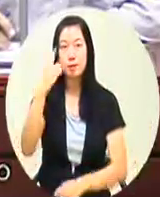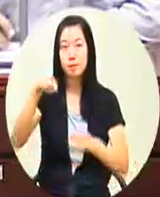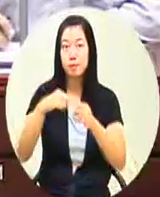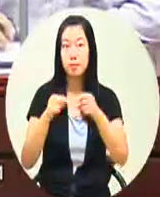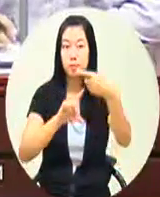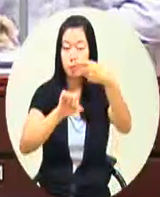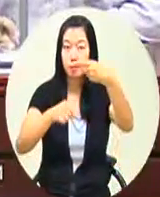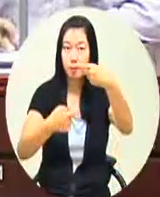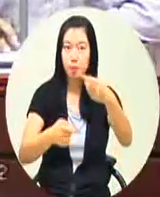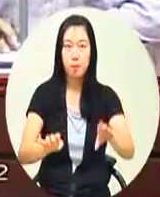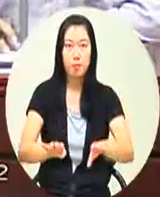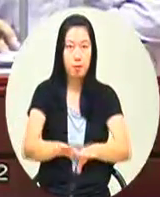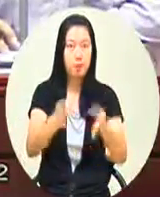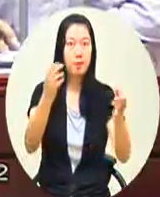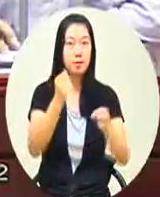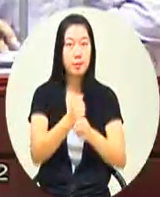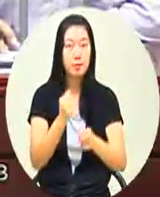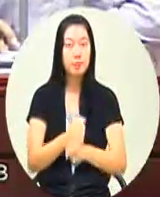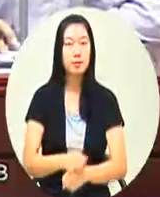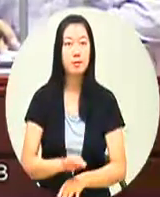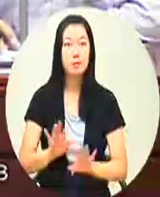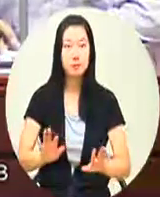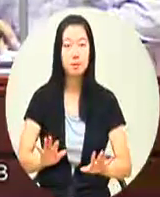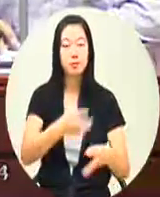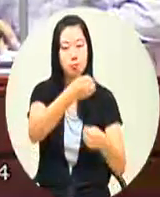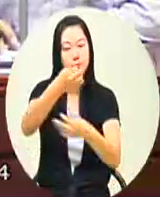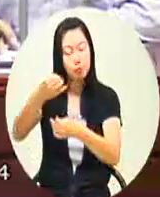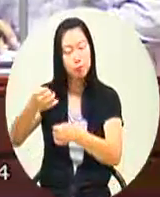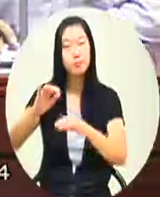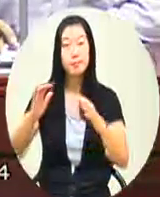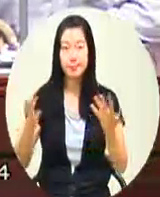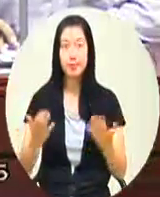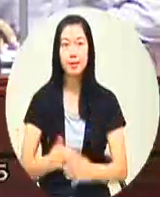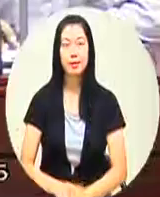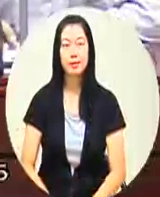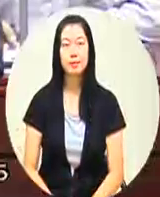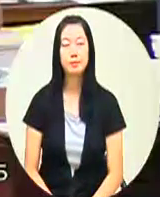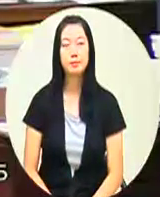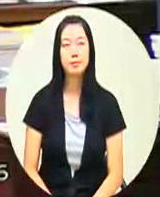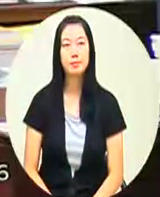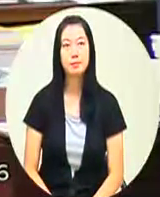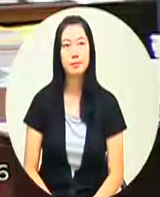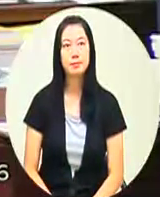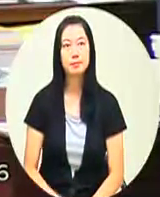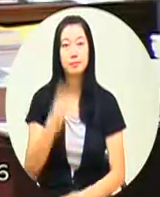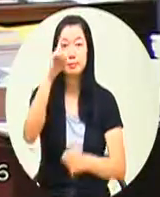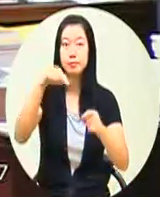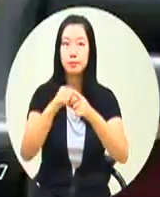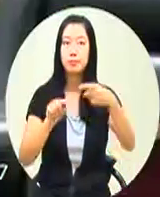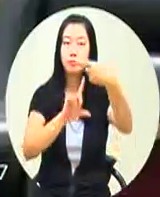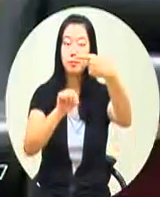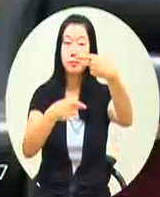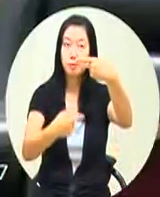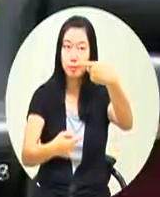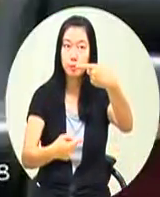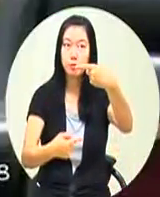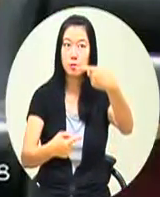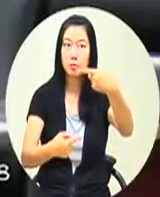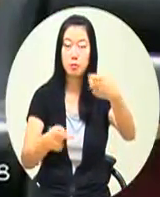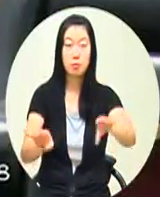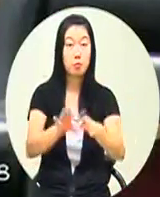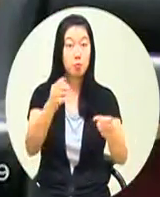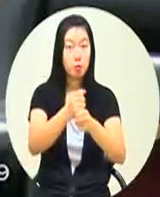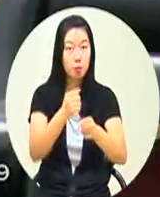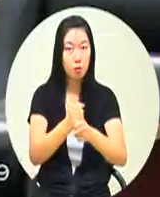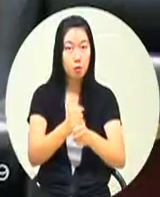号我们预计开始实施，大概目前的期程是这样。 局长，所以是 明年一月一号预计开始实施，